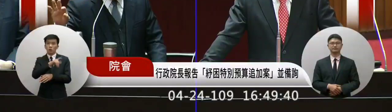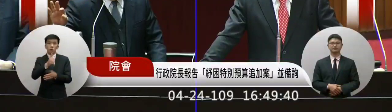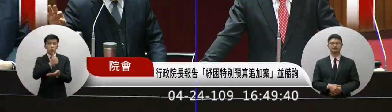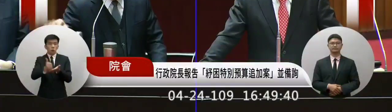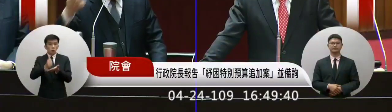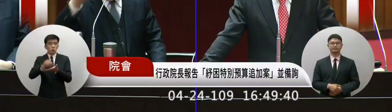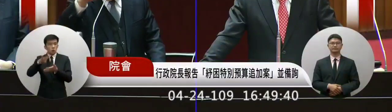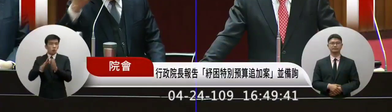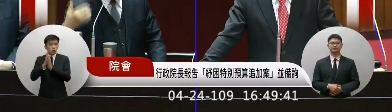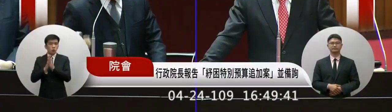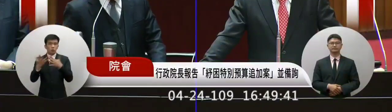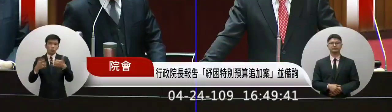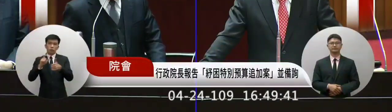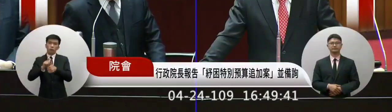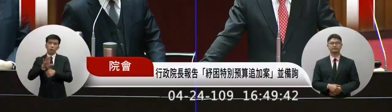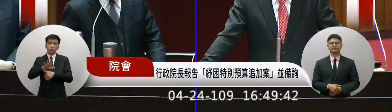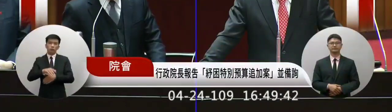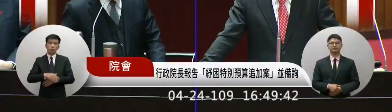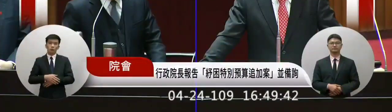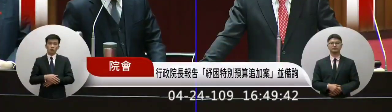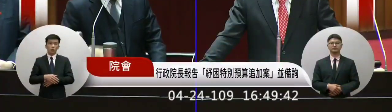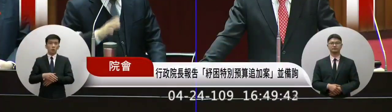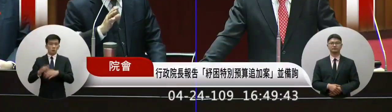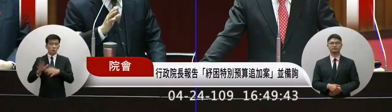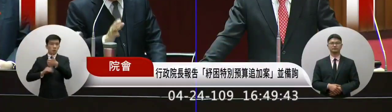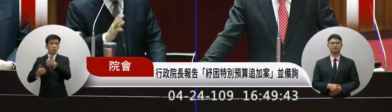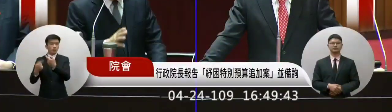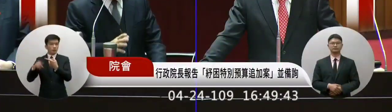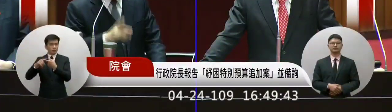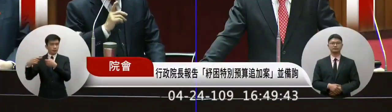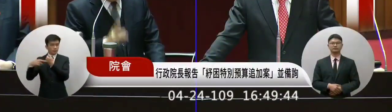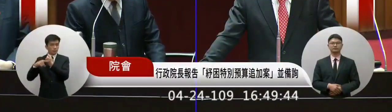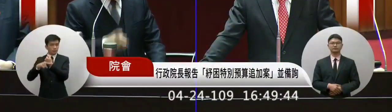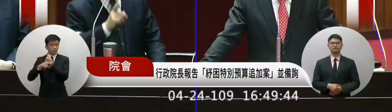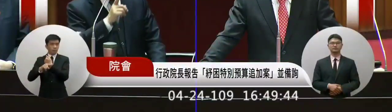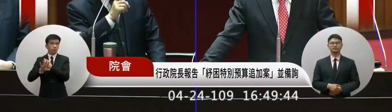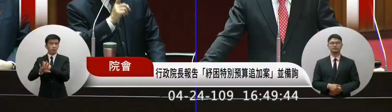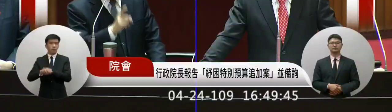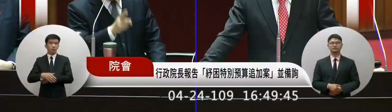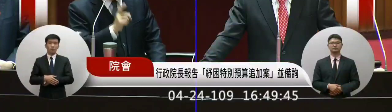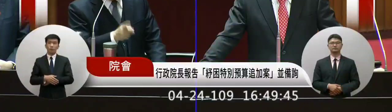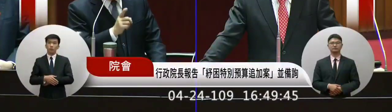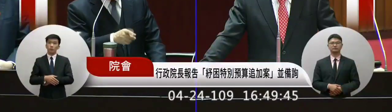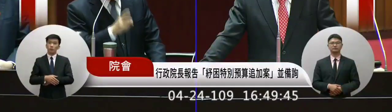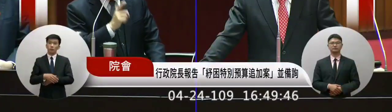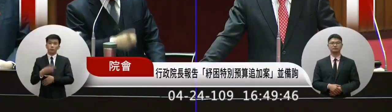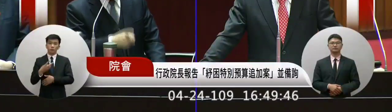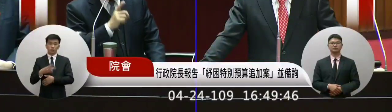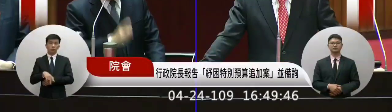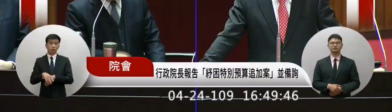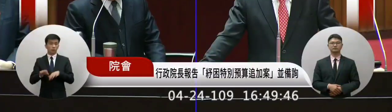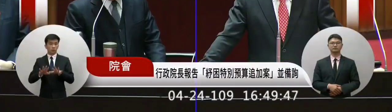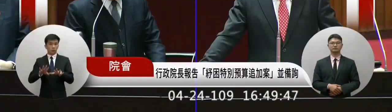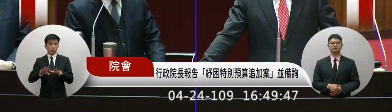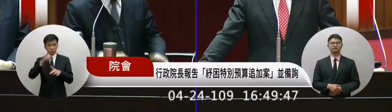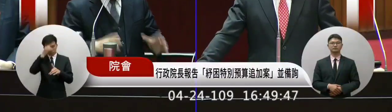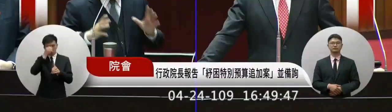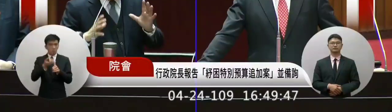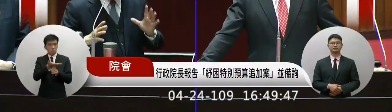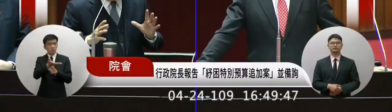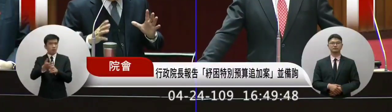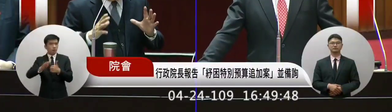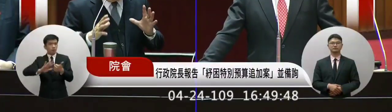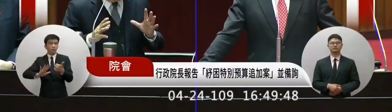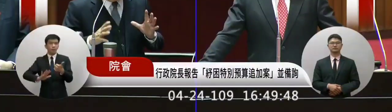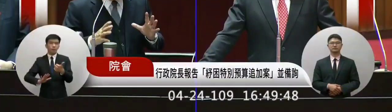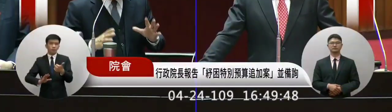那一个问题，我想委员也很有研究。那另外一方面，确实因这一次疫情的冲击，